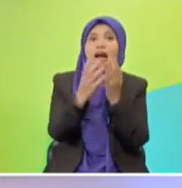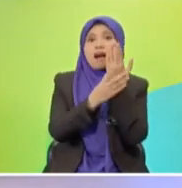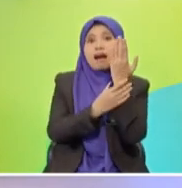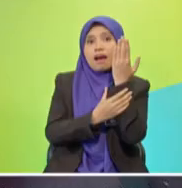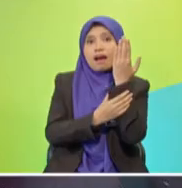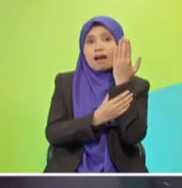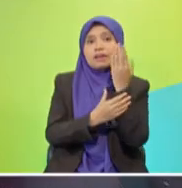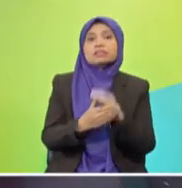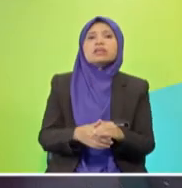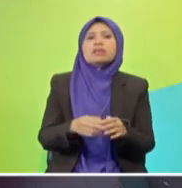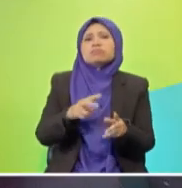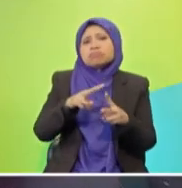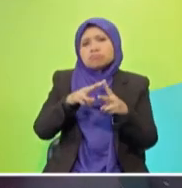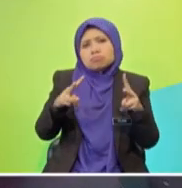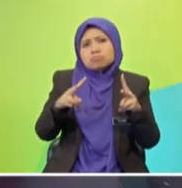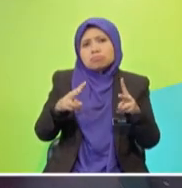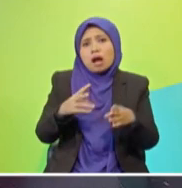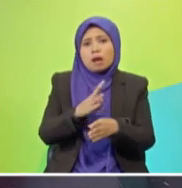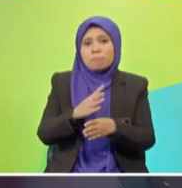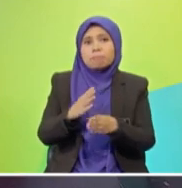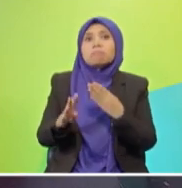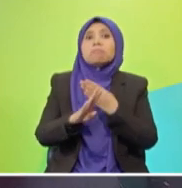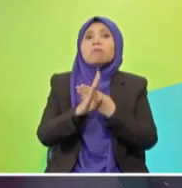ini sangat-sangat bahaya